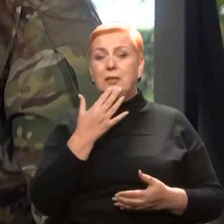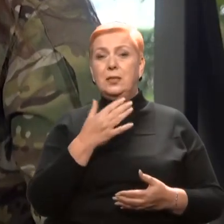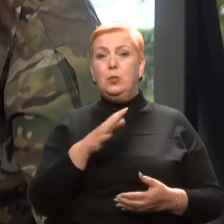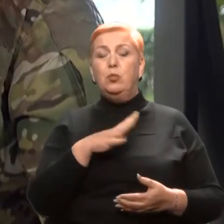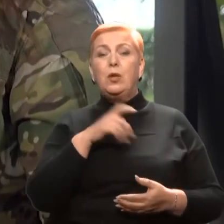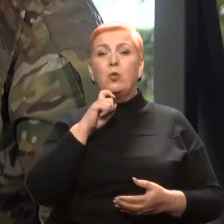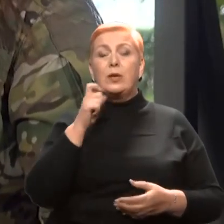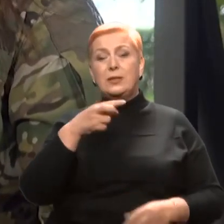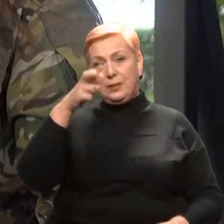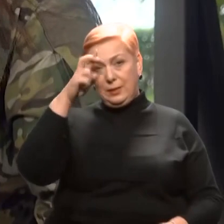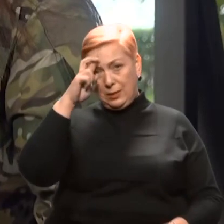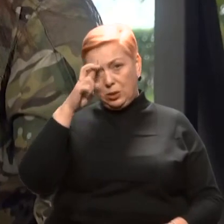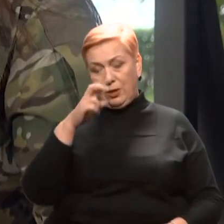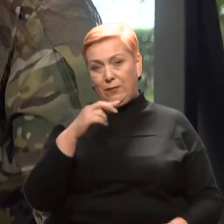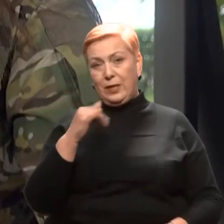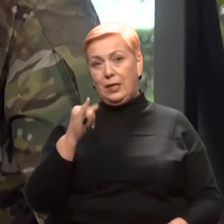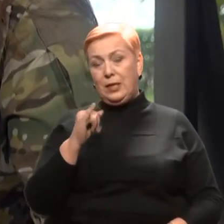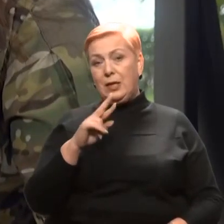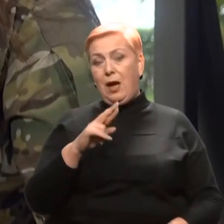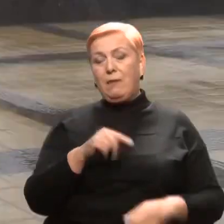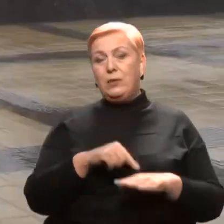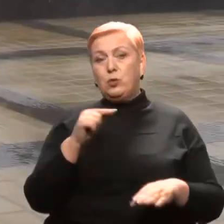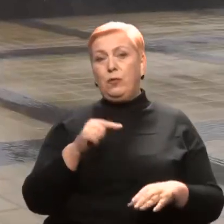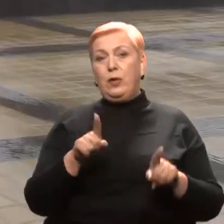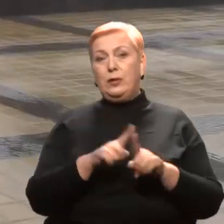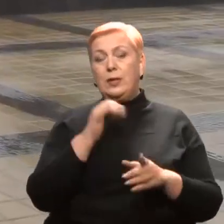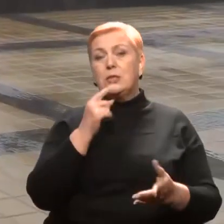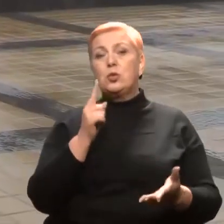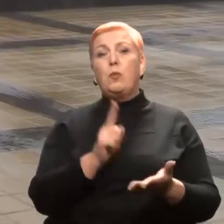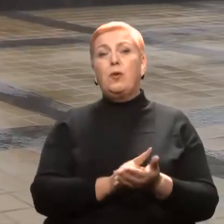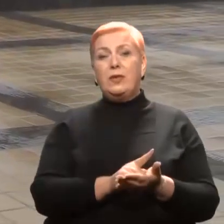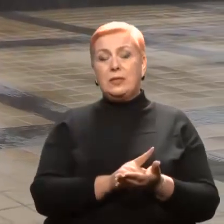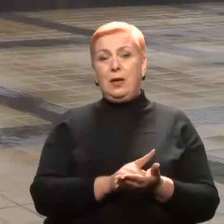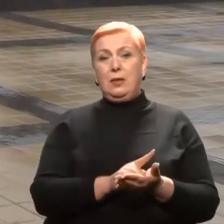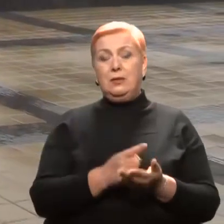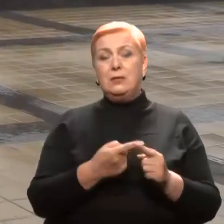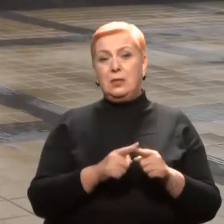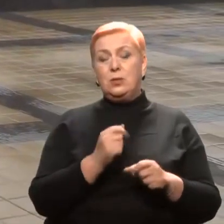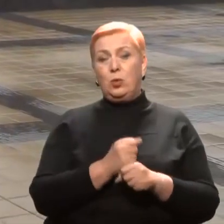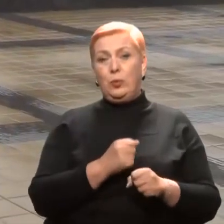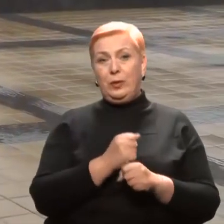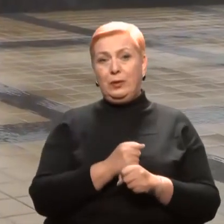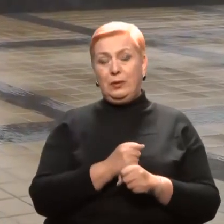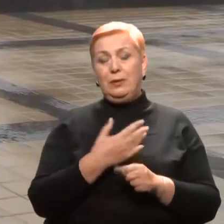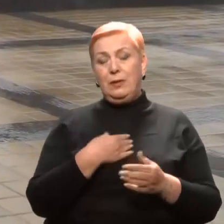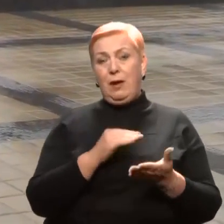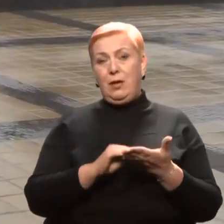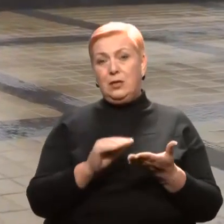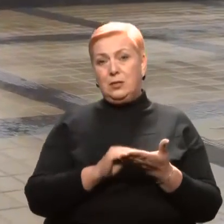що я відчуваю таке зобов'язання, щоб ми це зробили. Богдана Савицька, Андрій Бодак, Суспільне новини, Тернопіль.